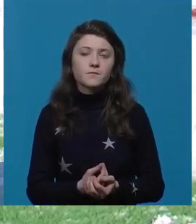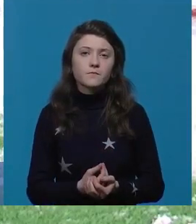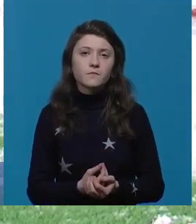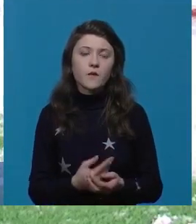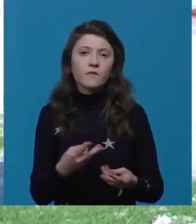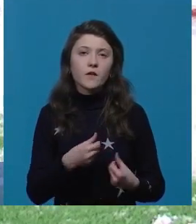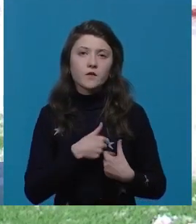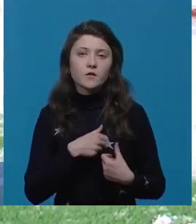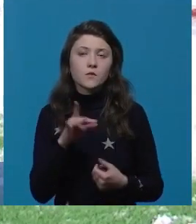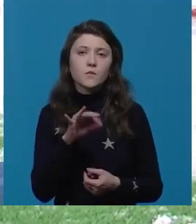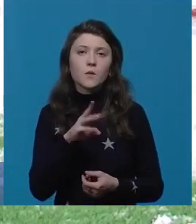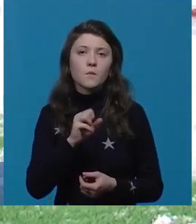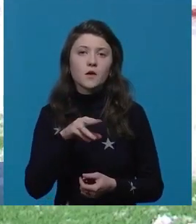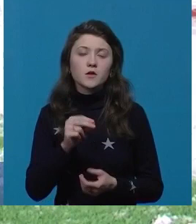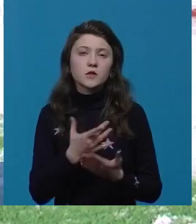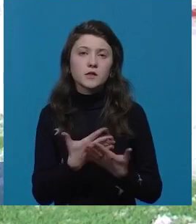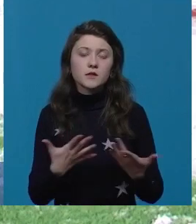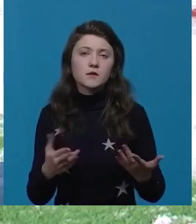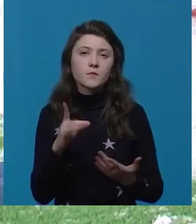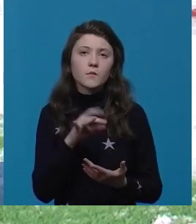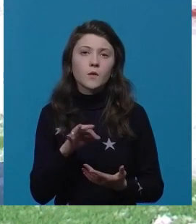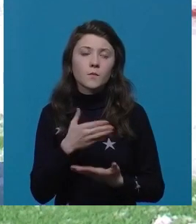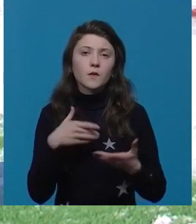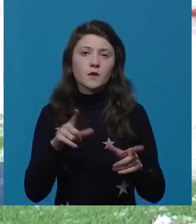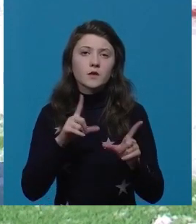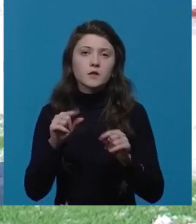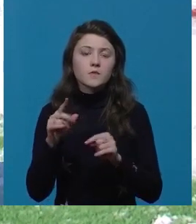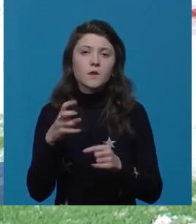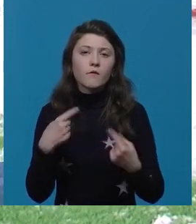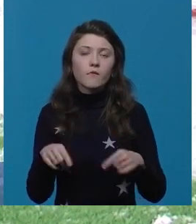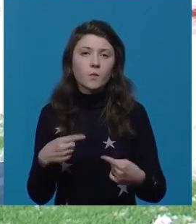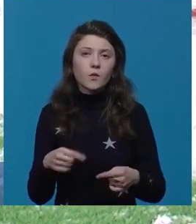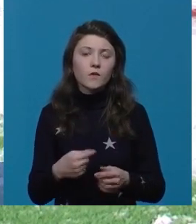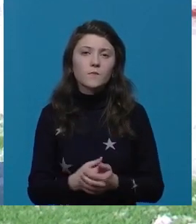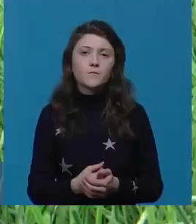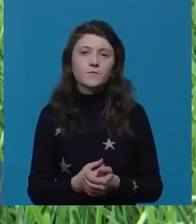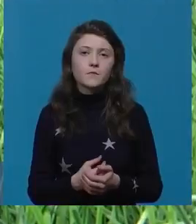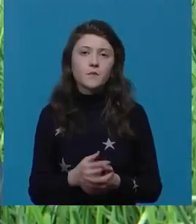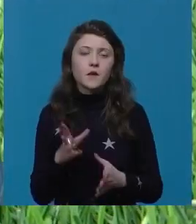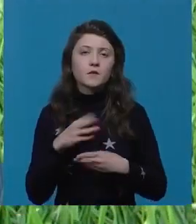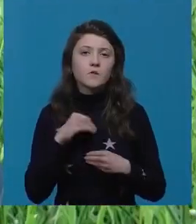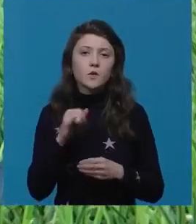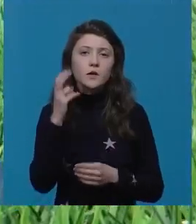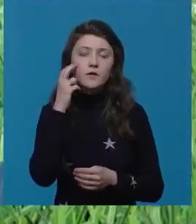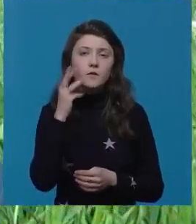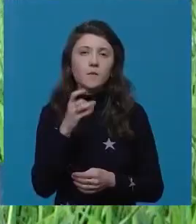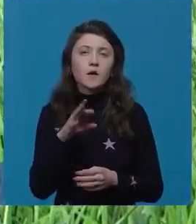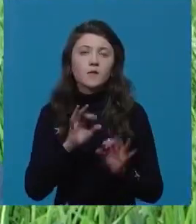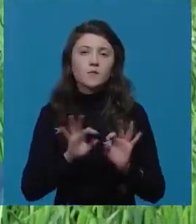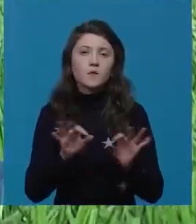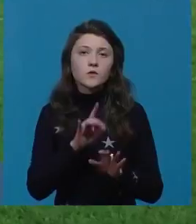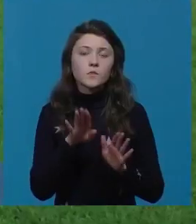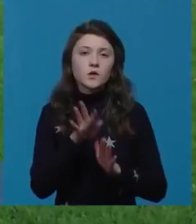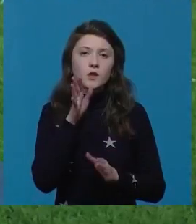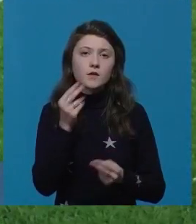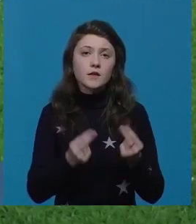враженнями про матчі різні, ми також їздимо на футболі, на футболи разом в Київ. Марія розповідає, що під час матчу